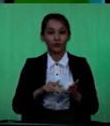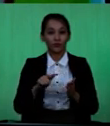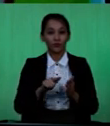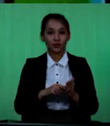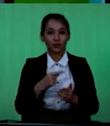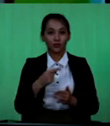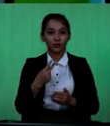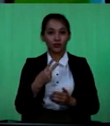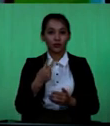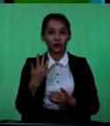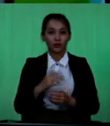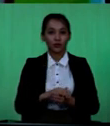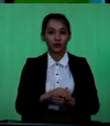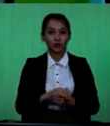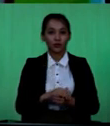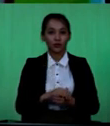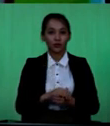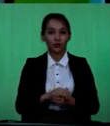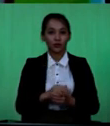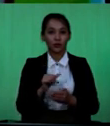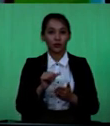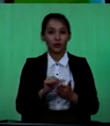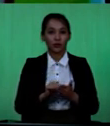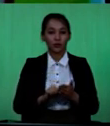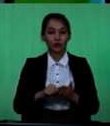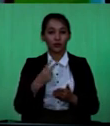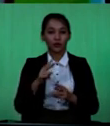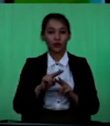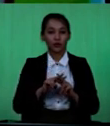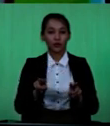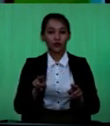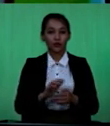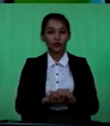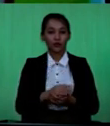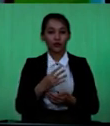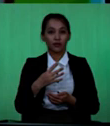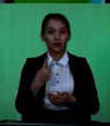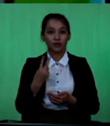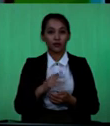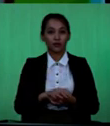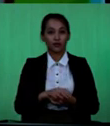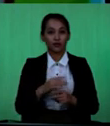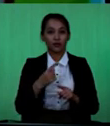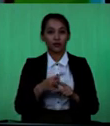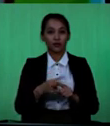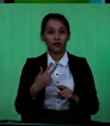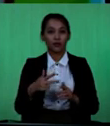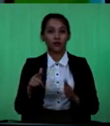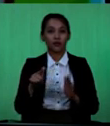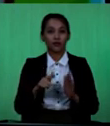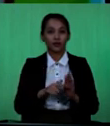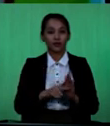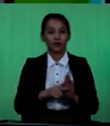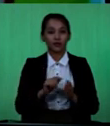va 25 sonlarning ayirmasi 62 ga teng. 42 bilan 37